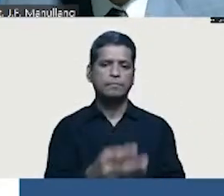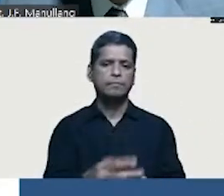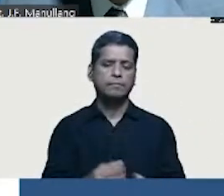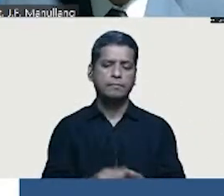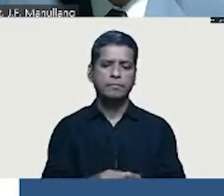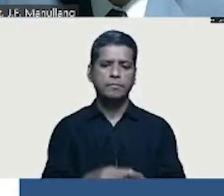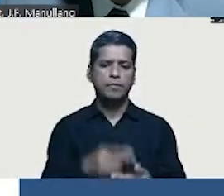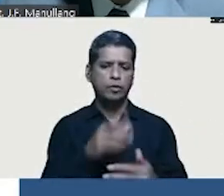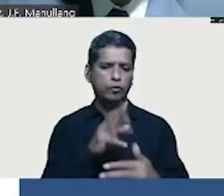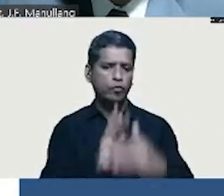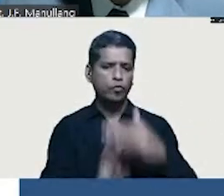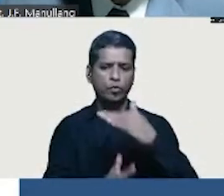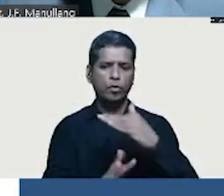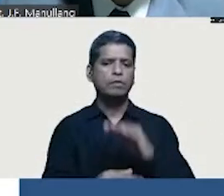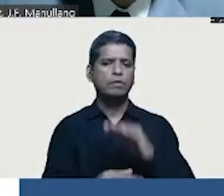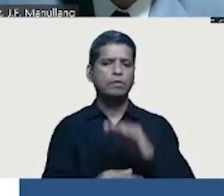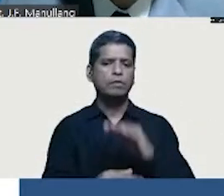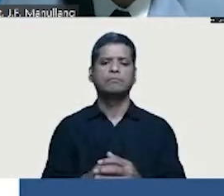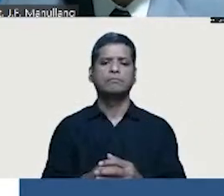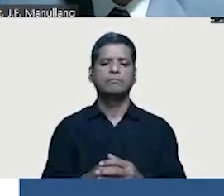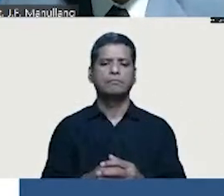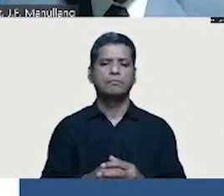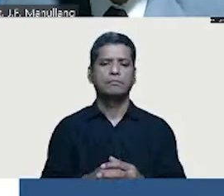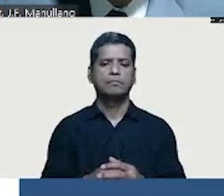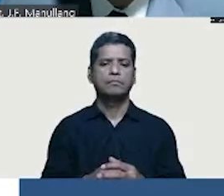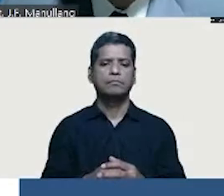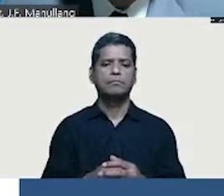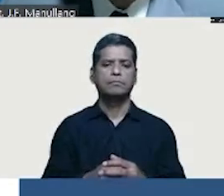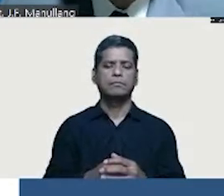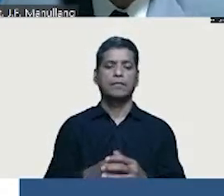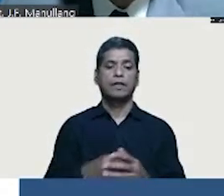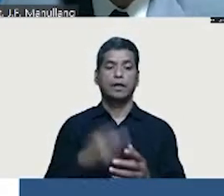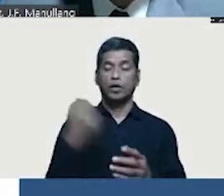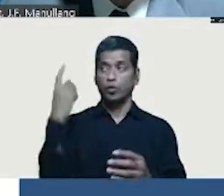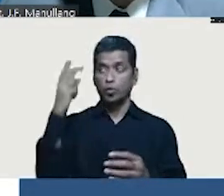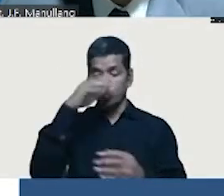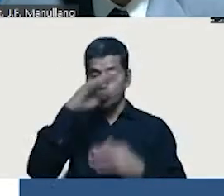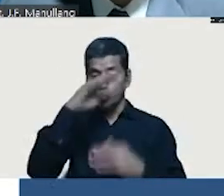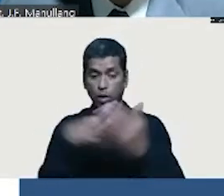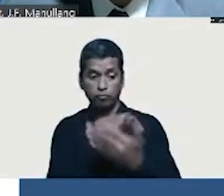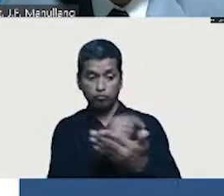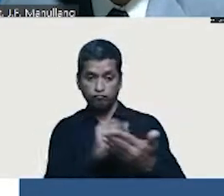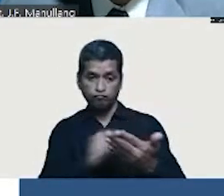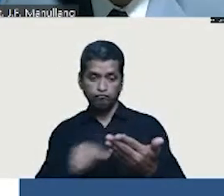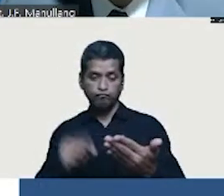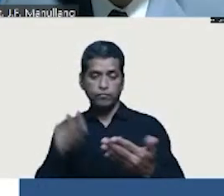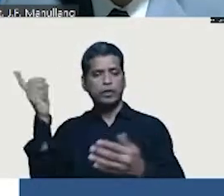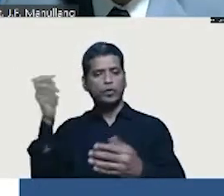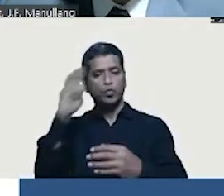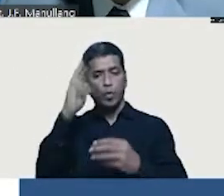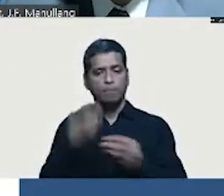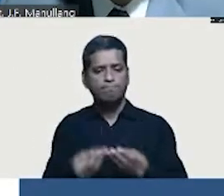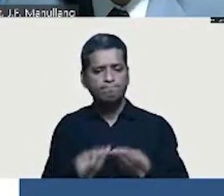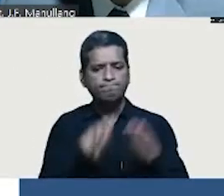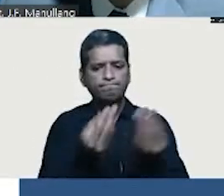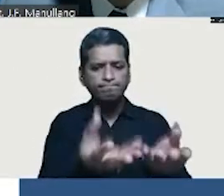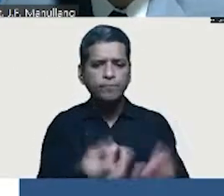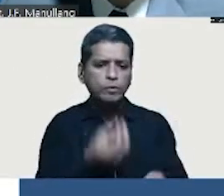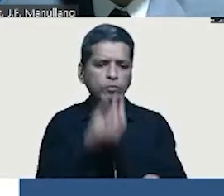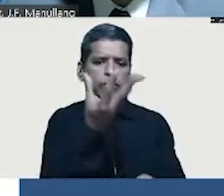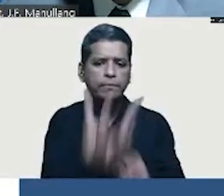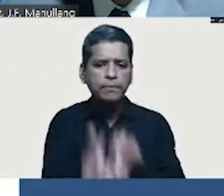semua itu merupakan penyataan Tuhan atau Revelations pernyataan yang disingkapkan melalui